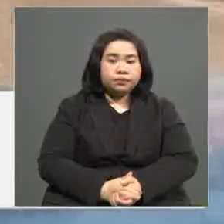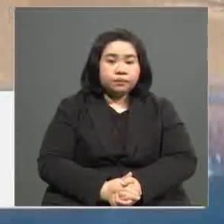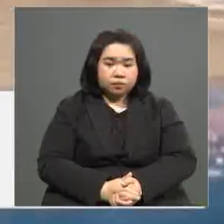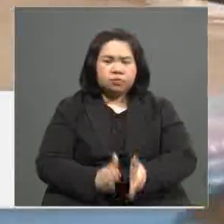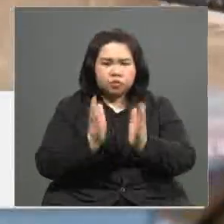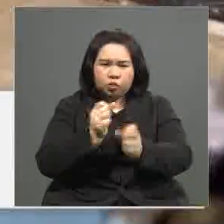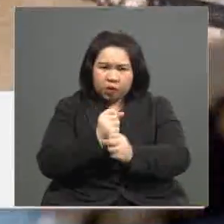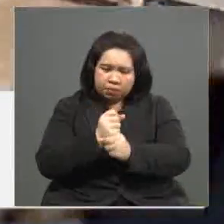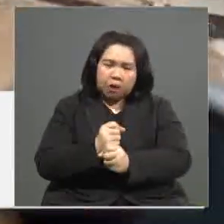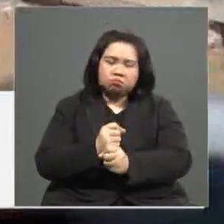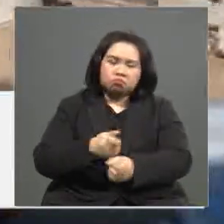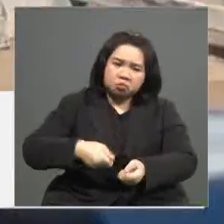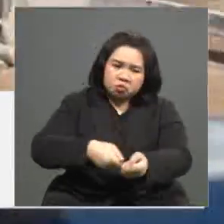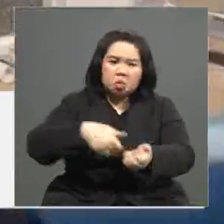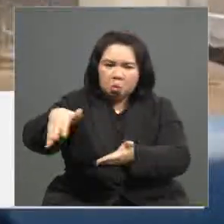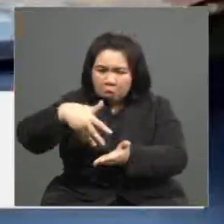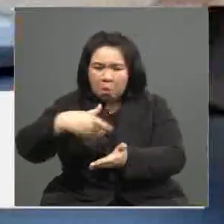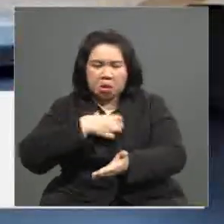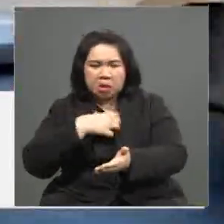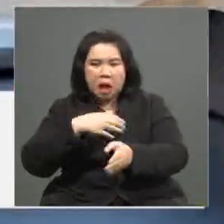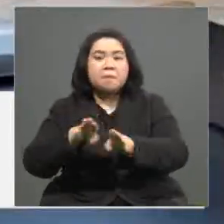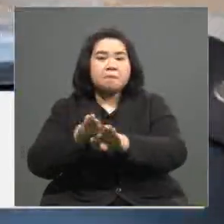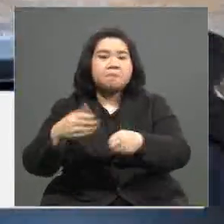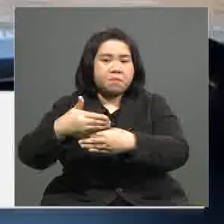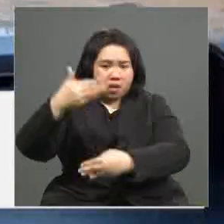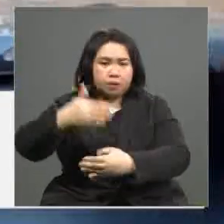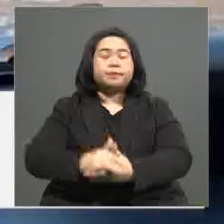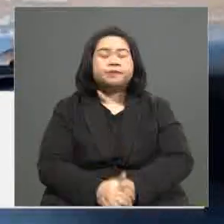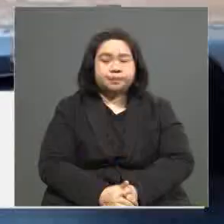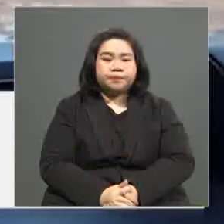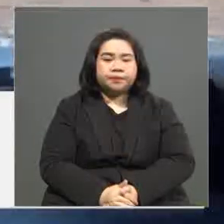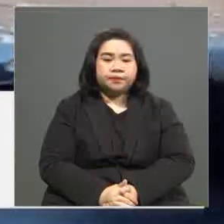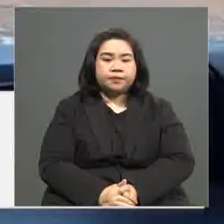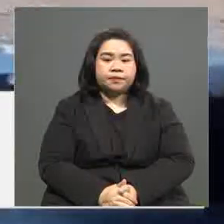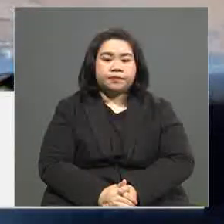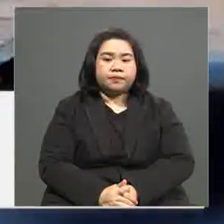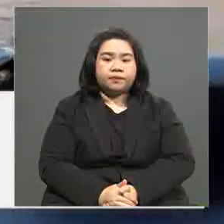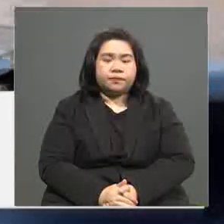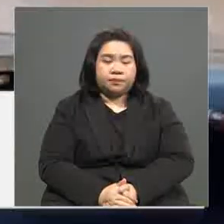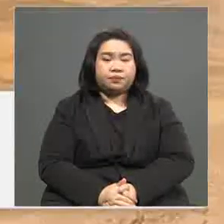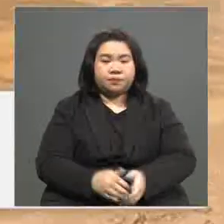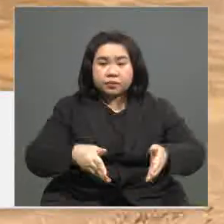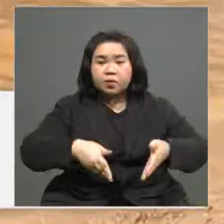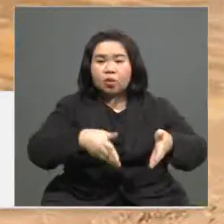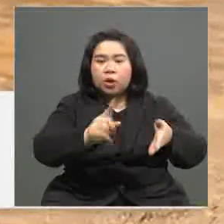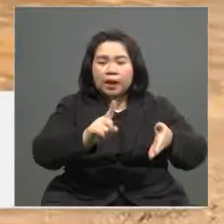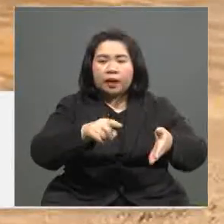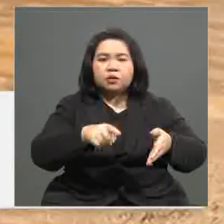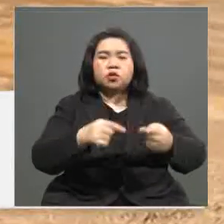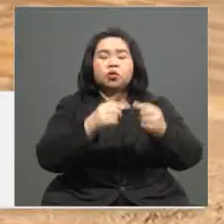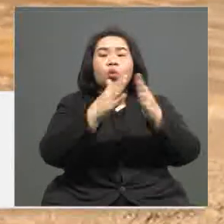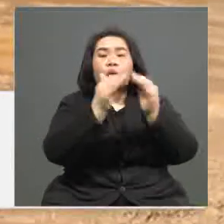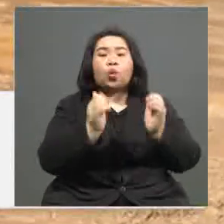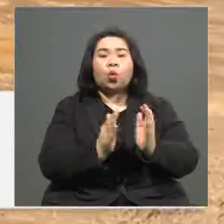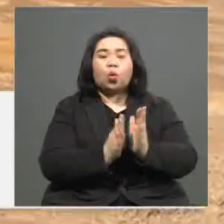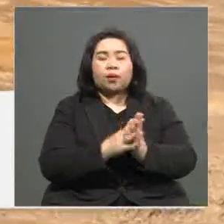ลังเร่งฟื้นฟูเพื่อที่จะสามารถเปิดใช้ให้ได้เร็วที่สุดถัดมาค่ะเป็นโซนชุมชนป่าพร้าวนอกที่วัดป่าพร้าวนอกตำบลป่